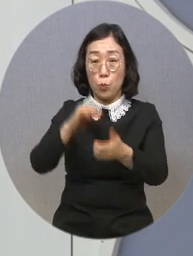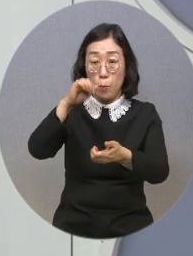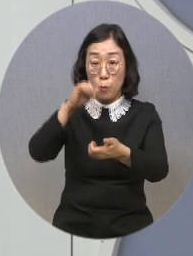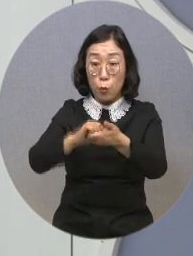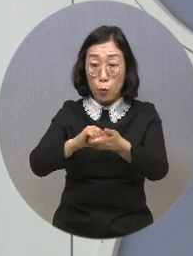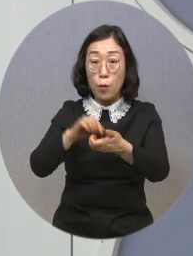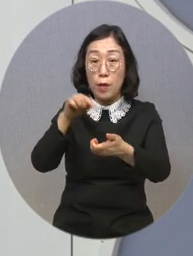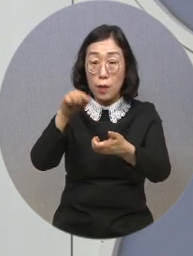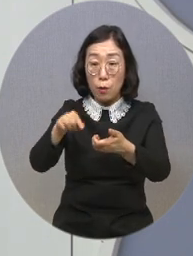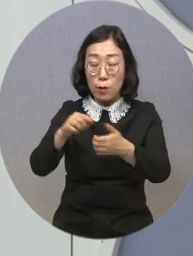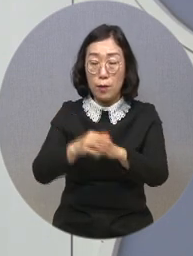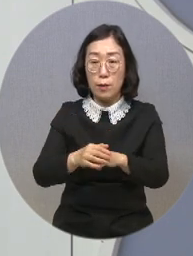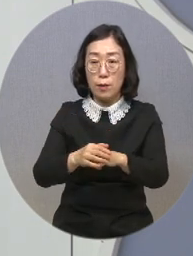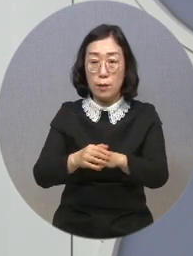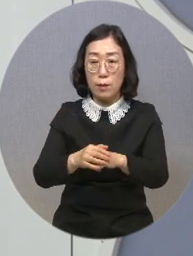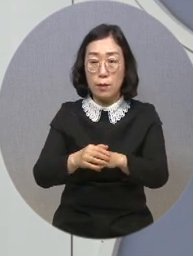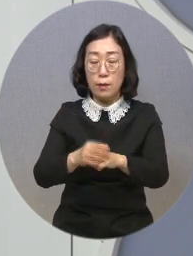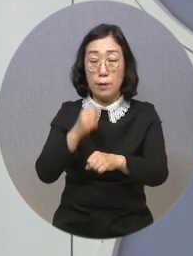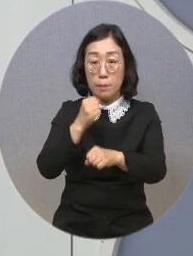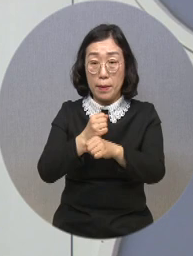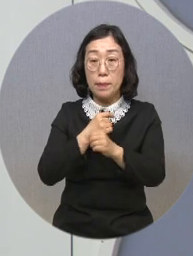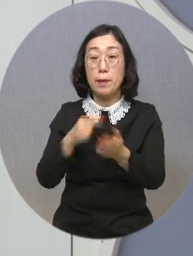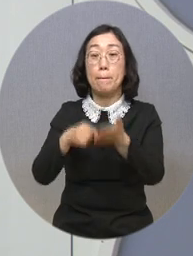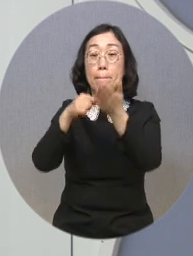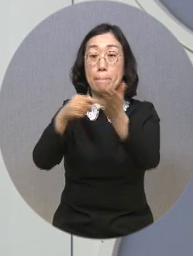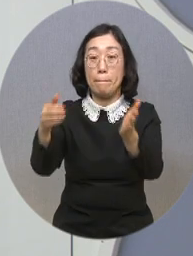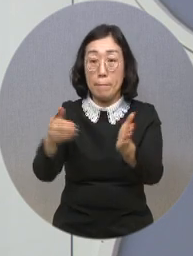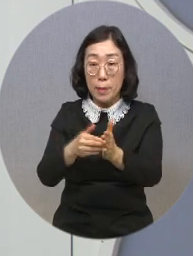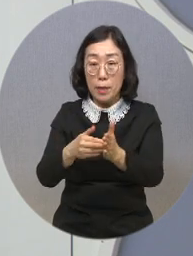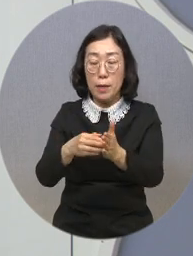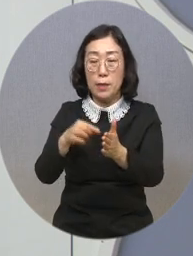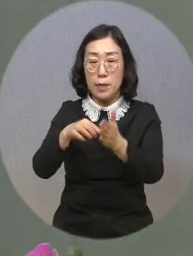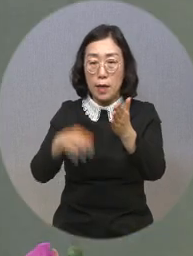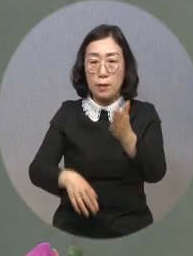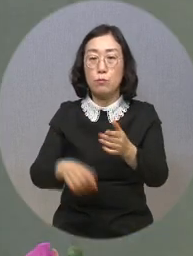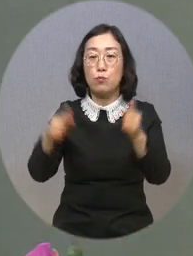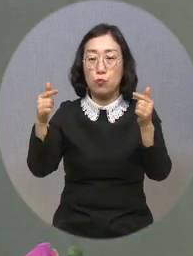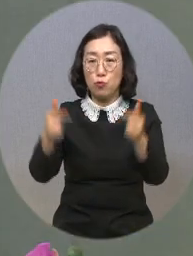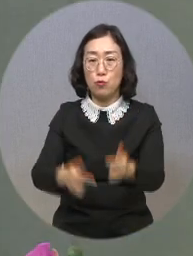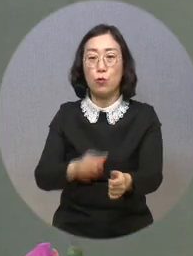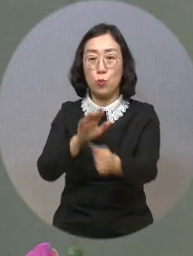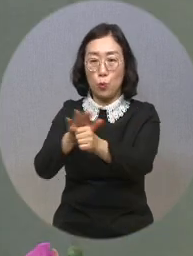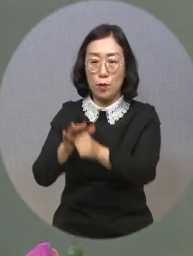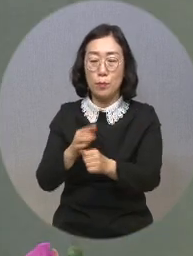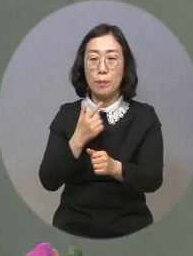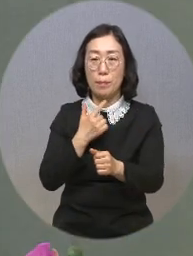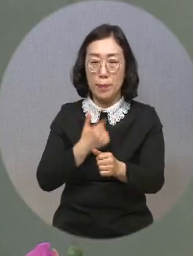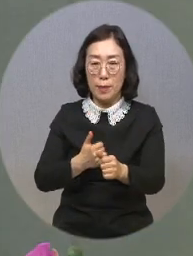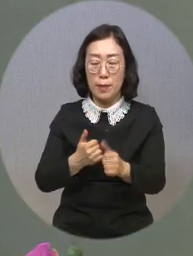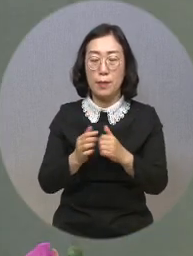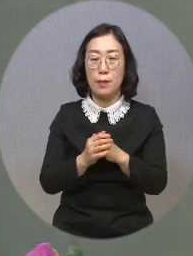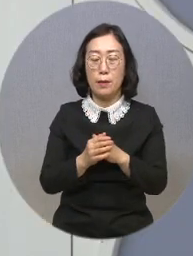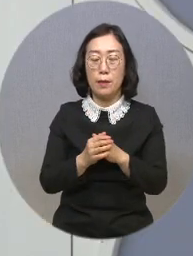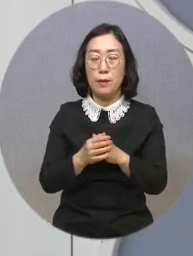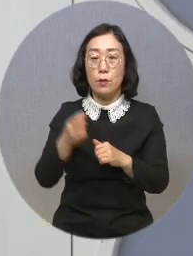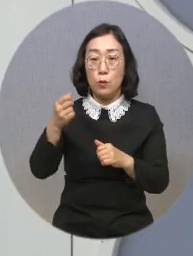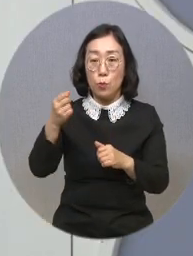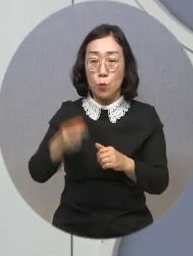해서 외식업 하는 분들의 세금을 많이 덜어드리고 그런 게 이제 세금으로 한 것이고